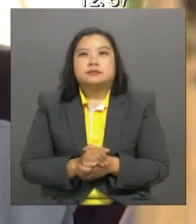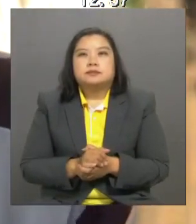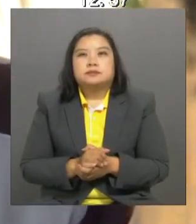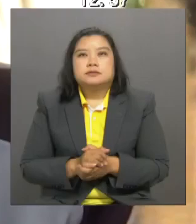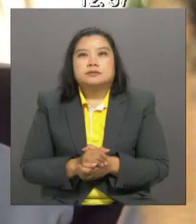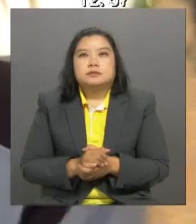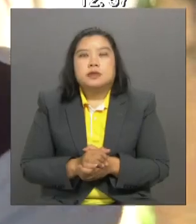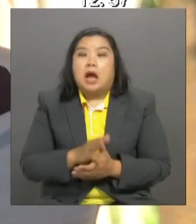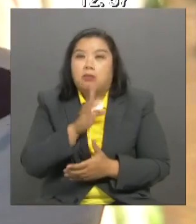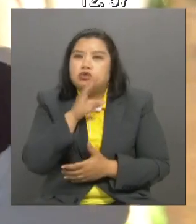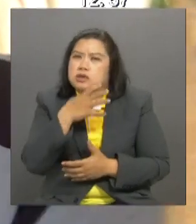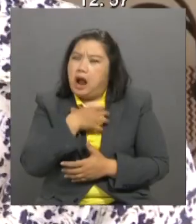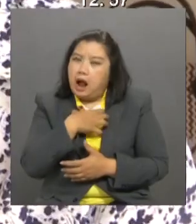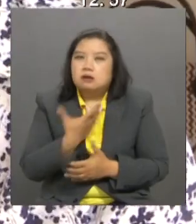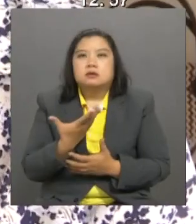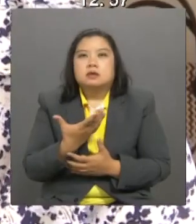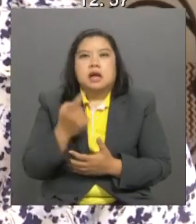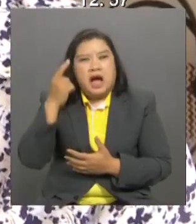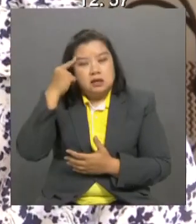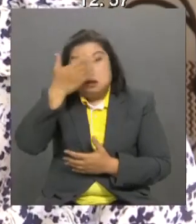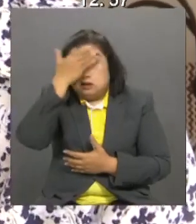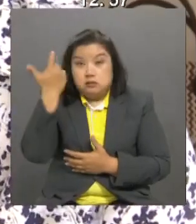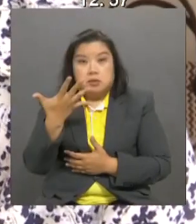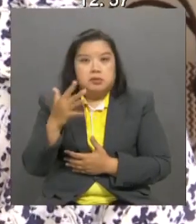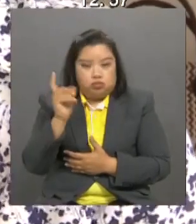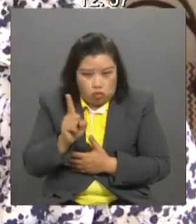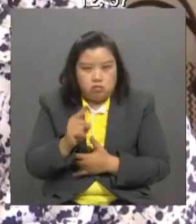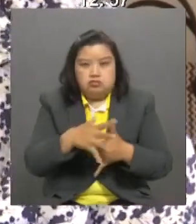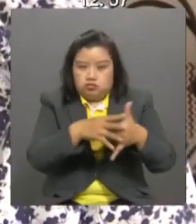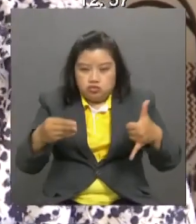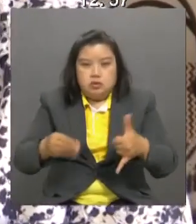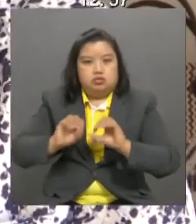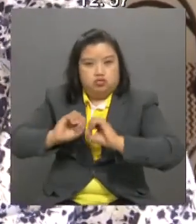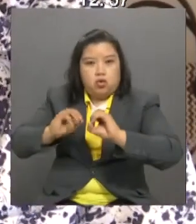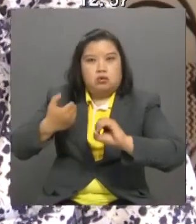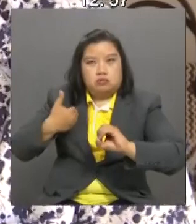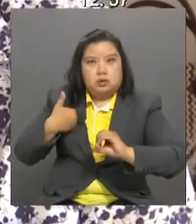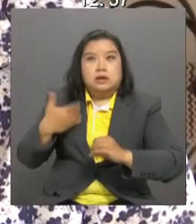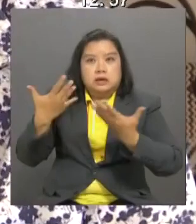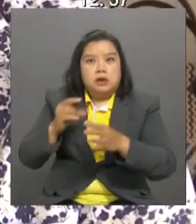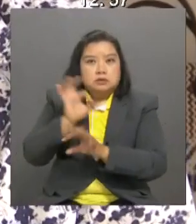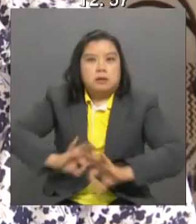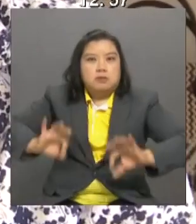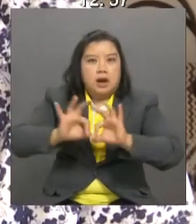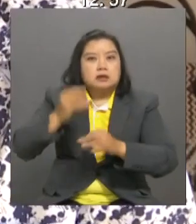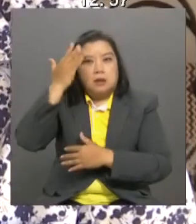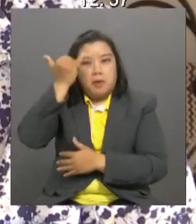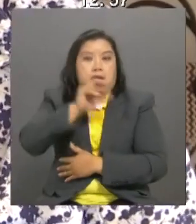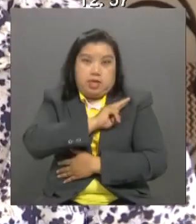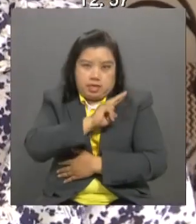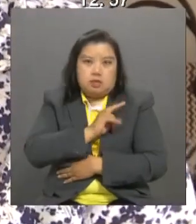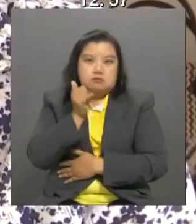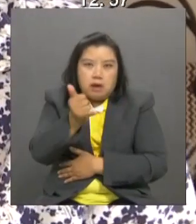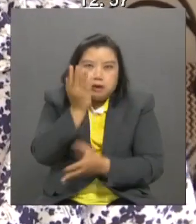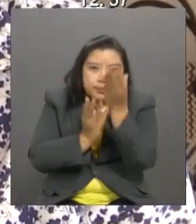ายหรือต้องทำใหคนอื่นรับรู้การทีนี้การรับรู้เนี่ยมันต้องรับรู้โดยการที่ให้เขาเข้ามาเรียนรู้การท่องเ